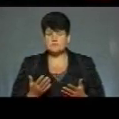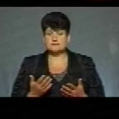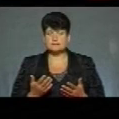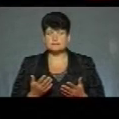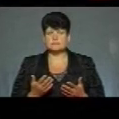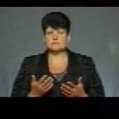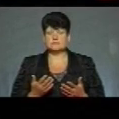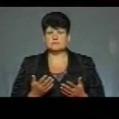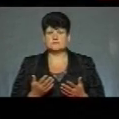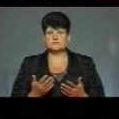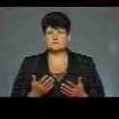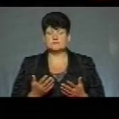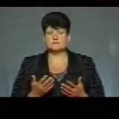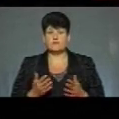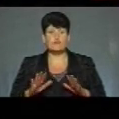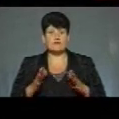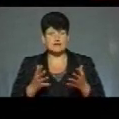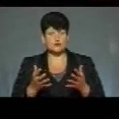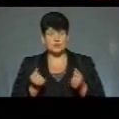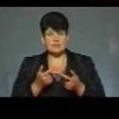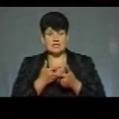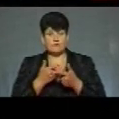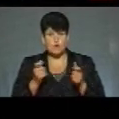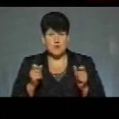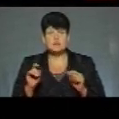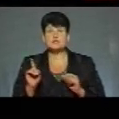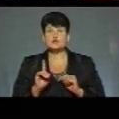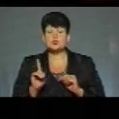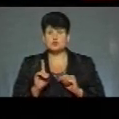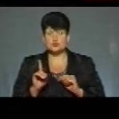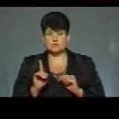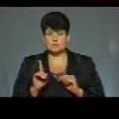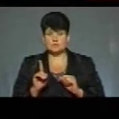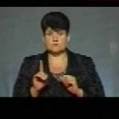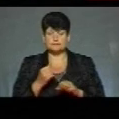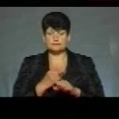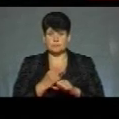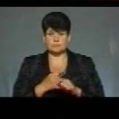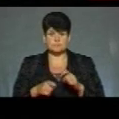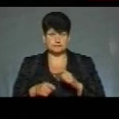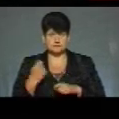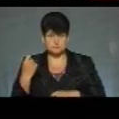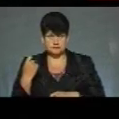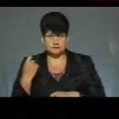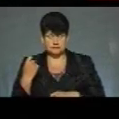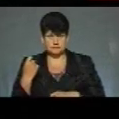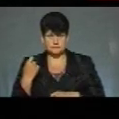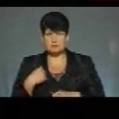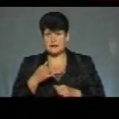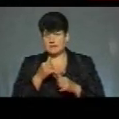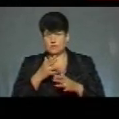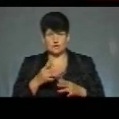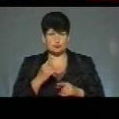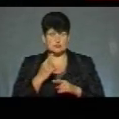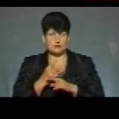на жаль, в разі отримання інформації щодо скоєння злочину, ми не можемо